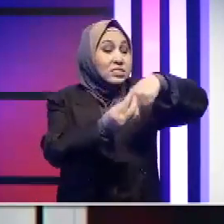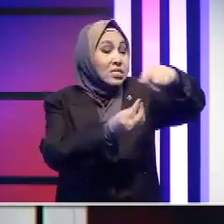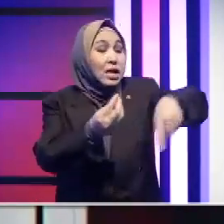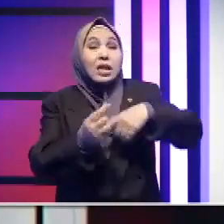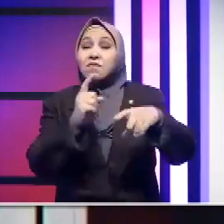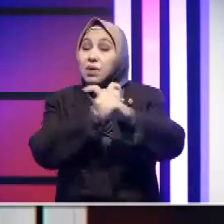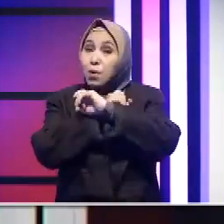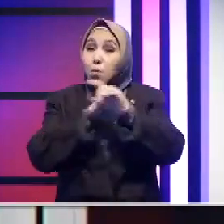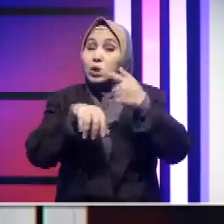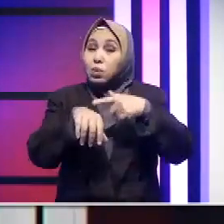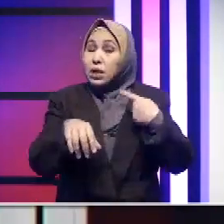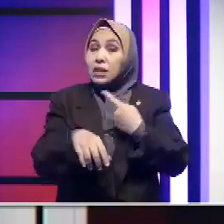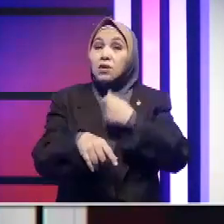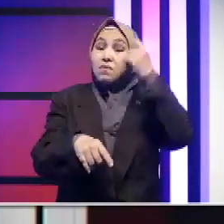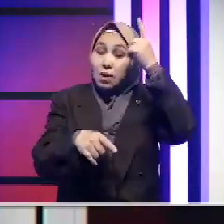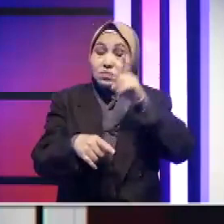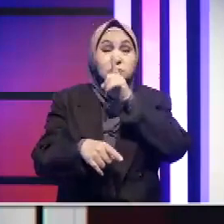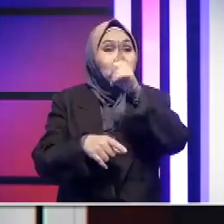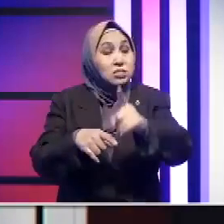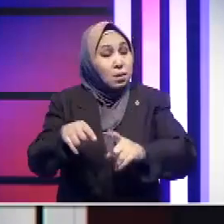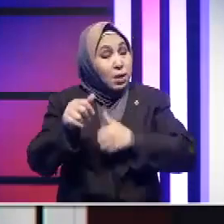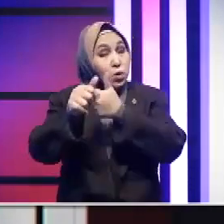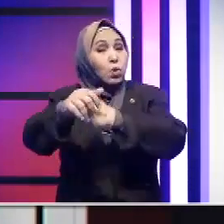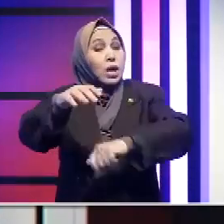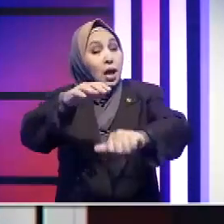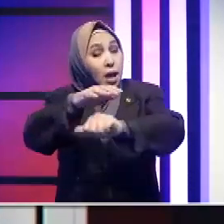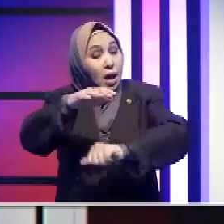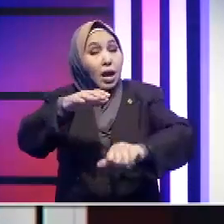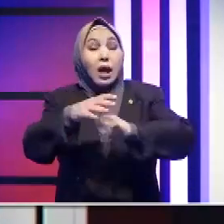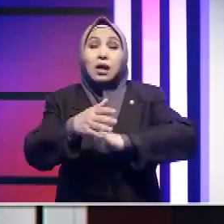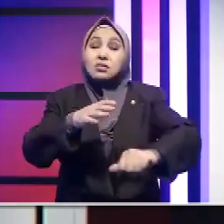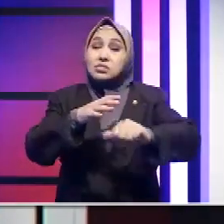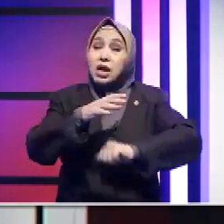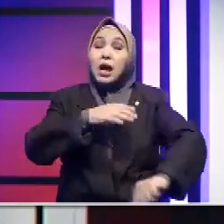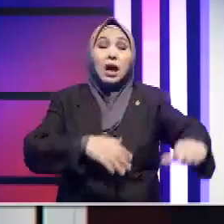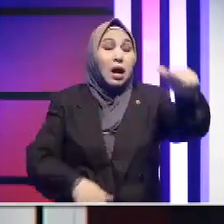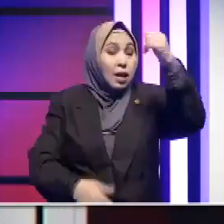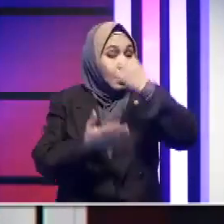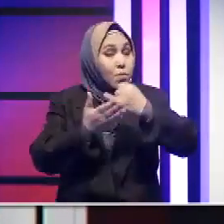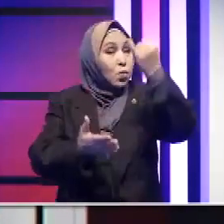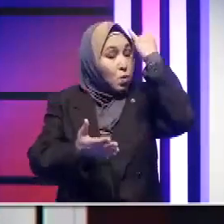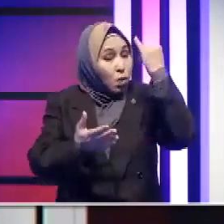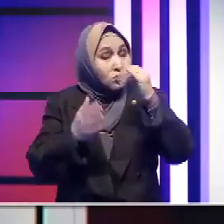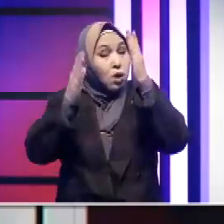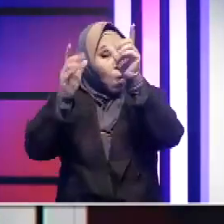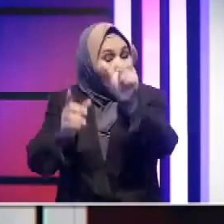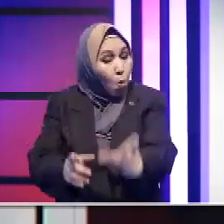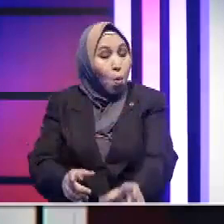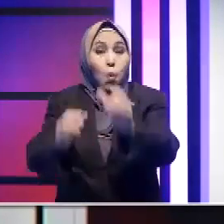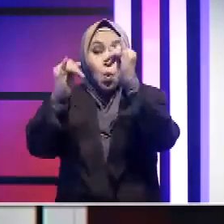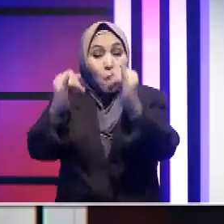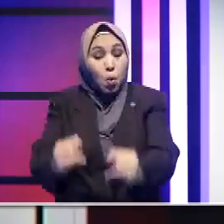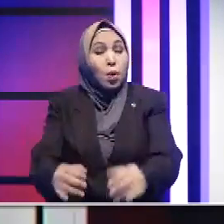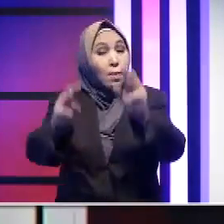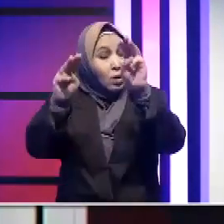pada waktu ini Kita paham bahwa sebenarnya atas dasar ilmu atau rasa ilmulah seseorang itu beriman debut Khan atau